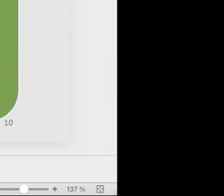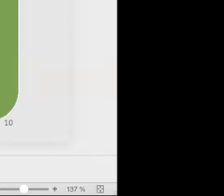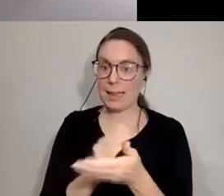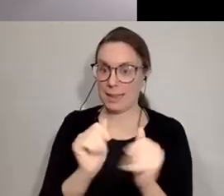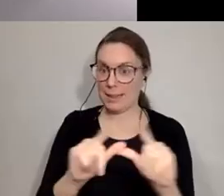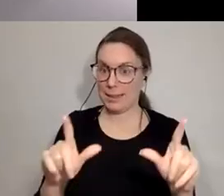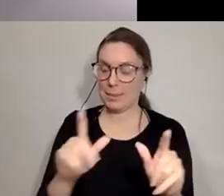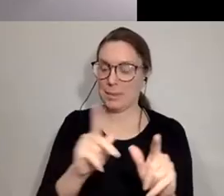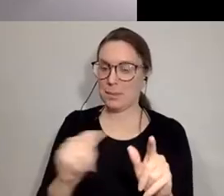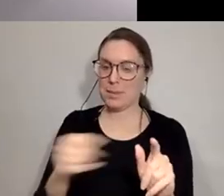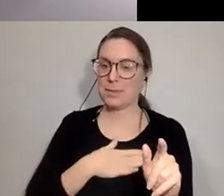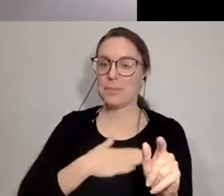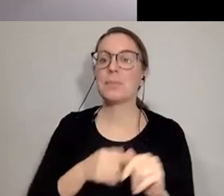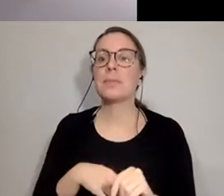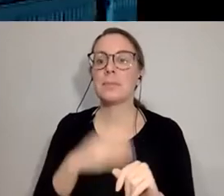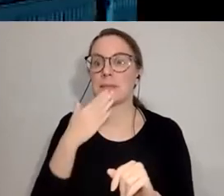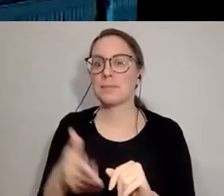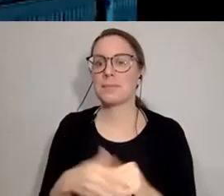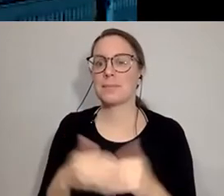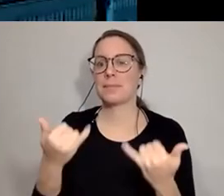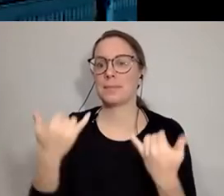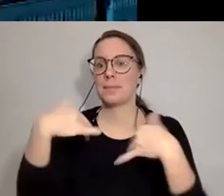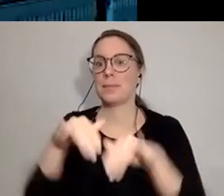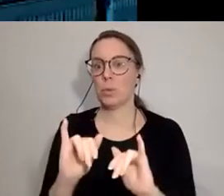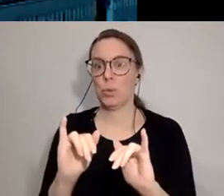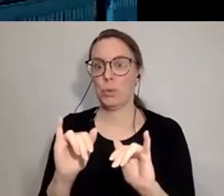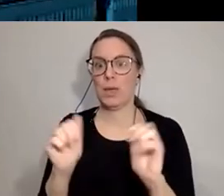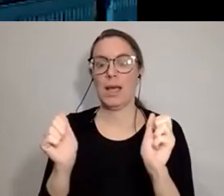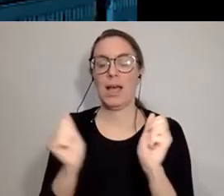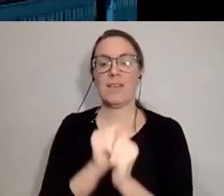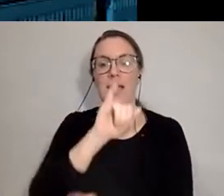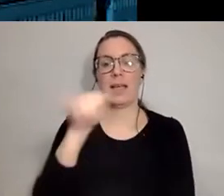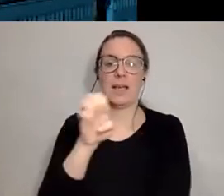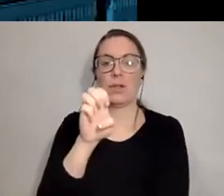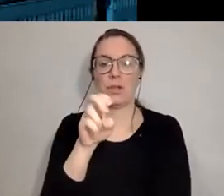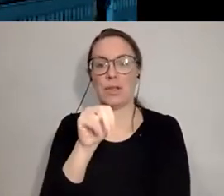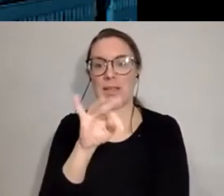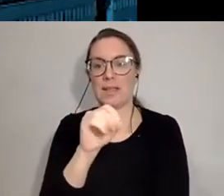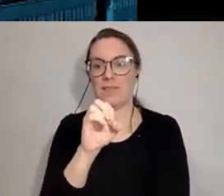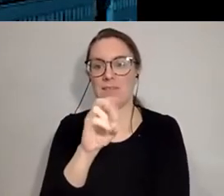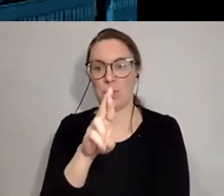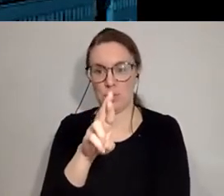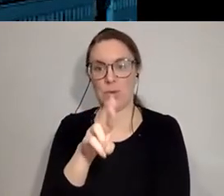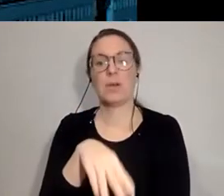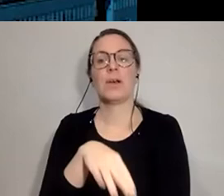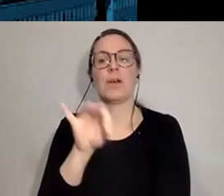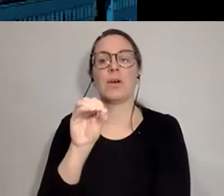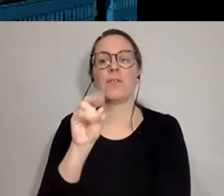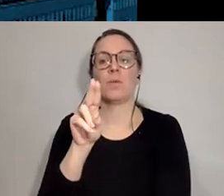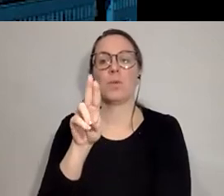beaucoup. On poursuit nos échanges avec Jennifer Fournier, maîtresse de conférence